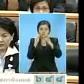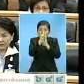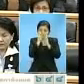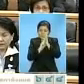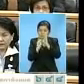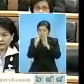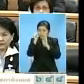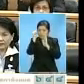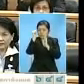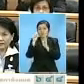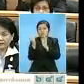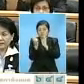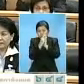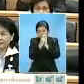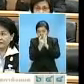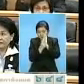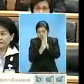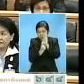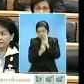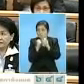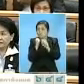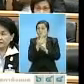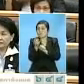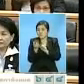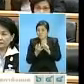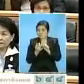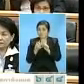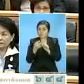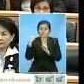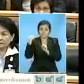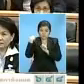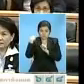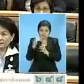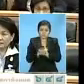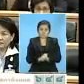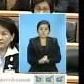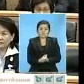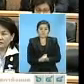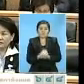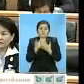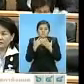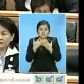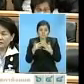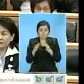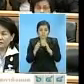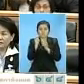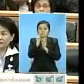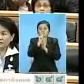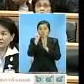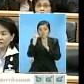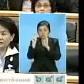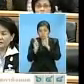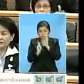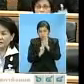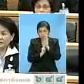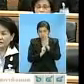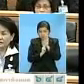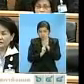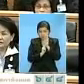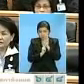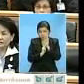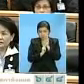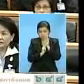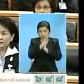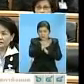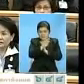เชิงสร้างสรรค์เขาจะบอกว่าคุณทำอะไรได้บ้างคุณควรทำอะไรกฎหมายมหาชนไม่สมควรอย่างยิ่งที่จะเป็นกฎหมายในเชิงลบคือห้